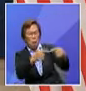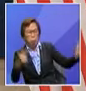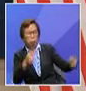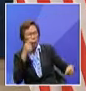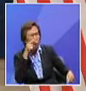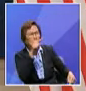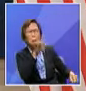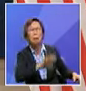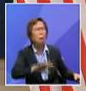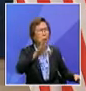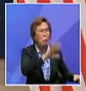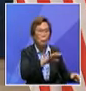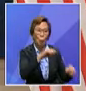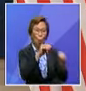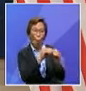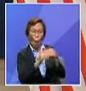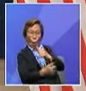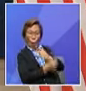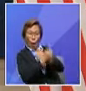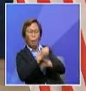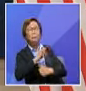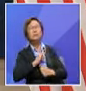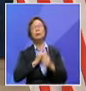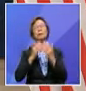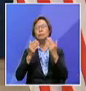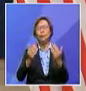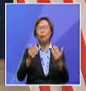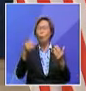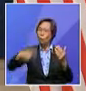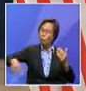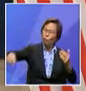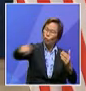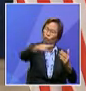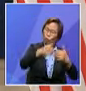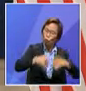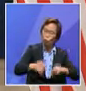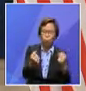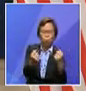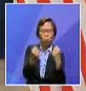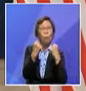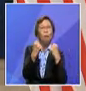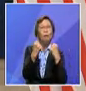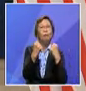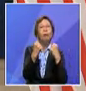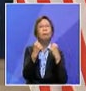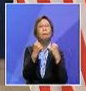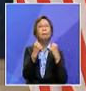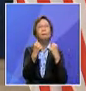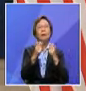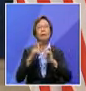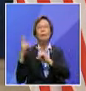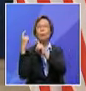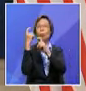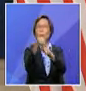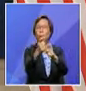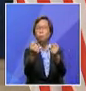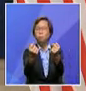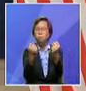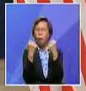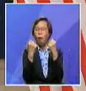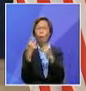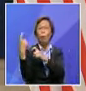lebih berbahaya. Saya berdoa agar saudara dan saudari akan terus cekal dan dikurniakan